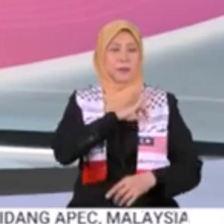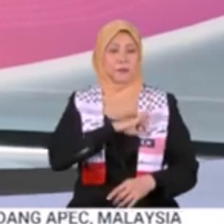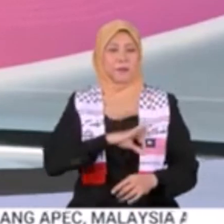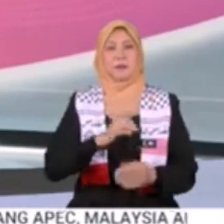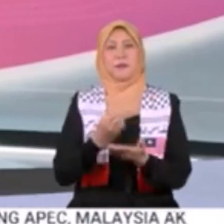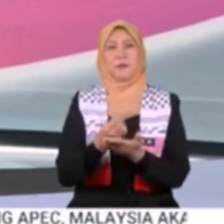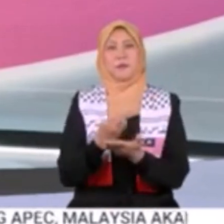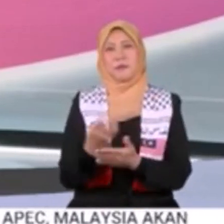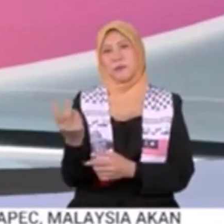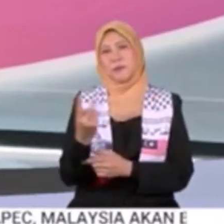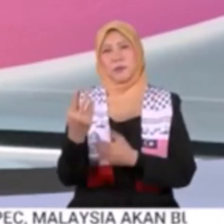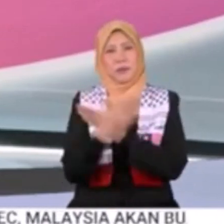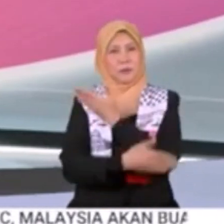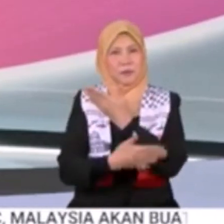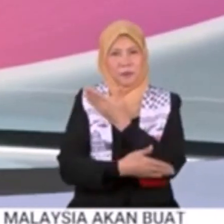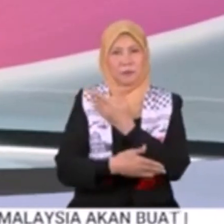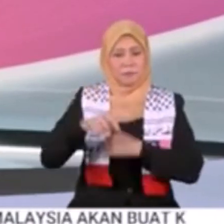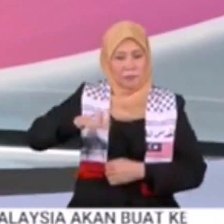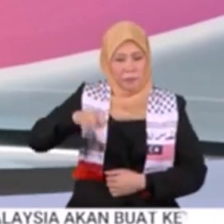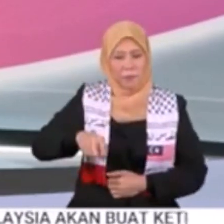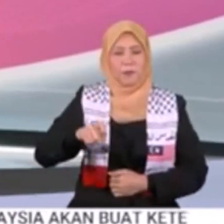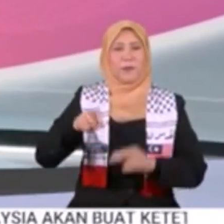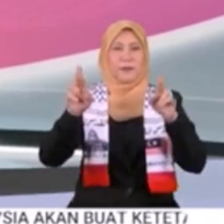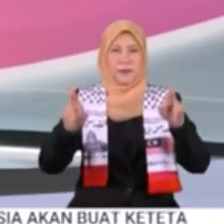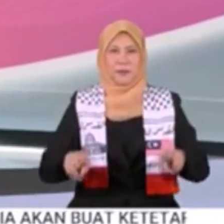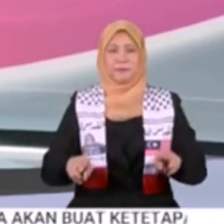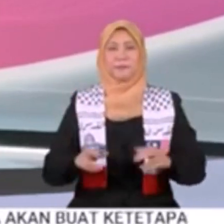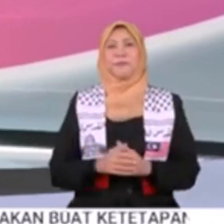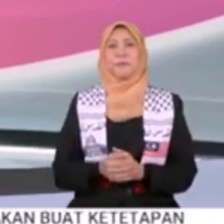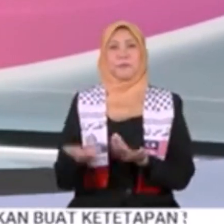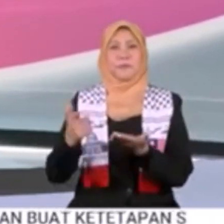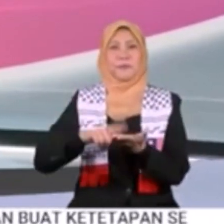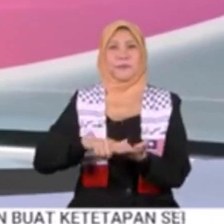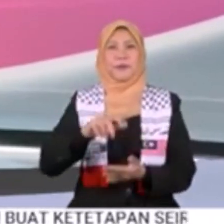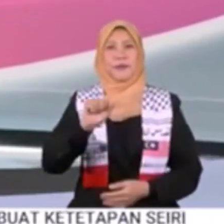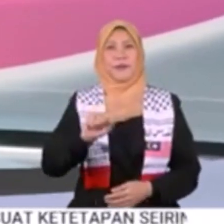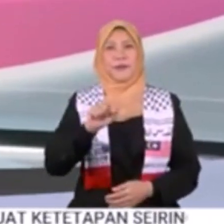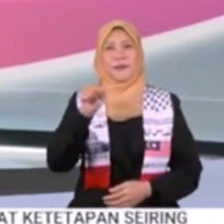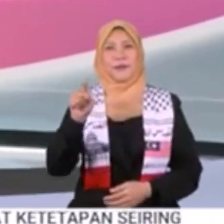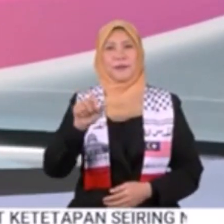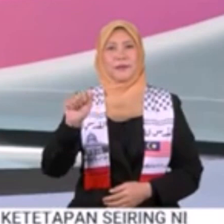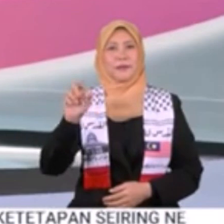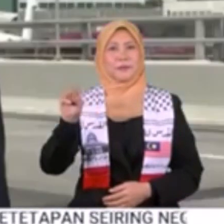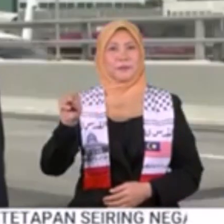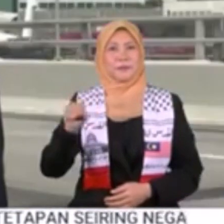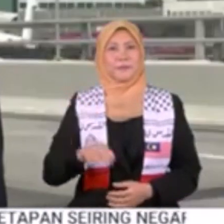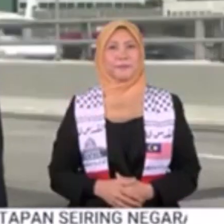manfaat ekonomi dua hala dan keperluan rakyat. Ikuti kupasannya bersama Azamuddin Hussein.